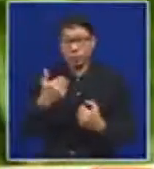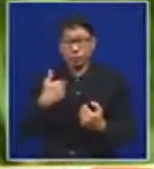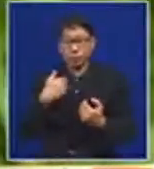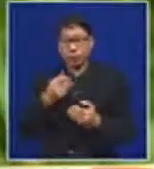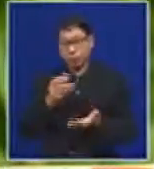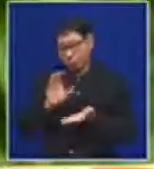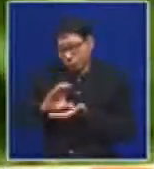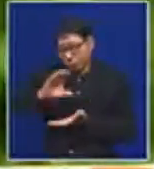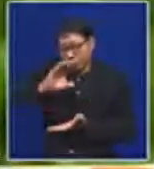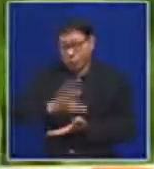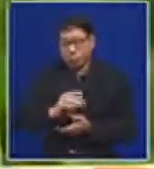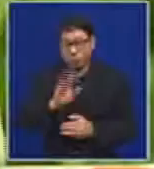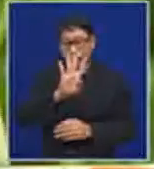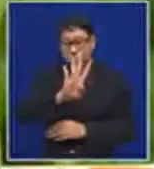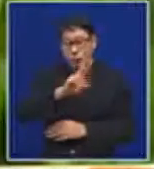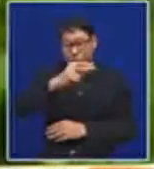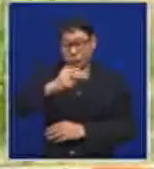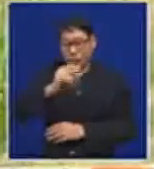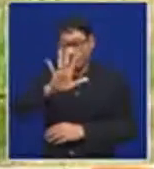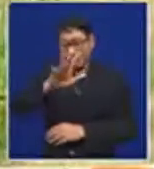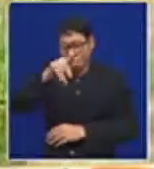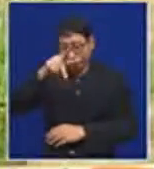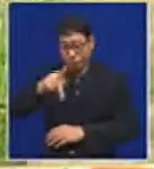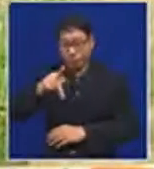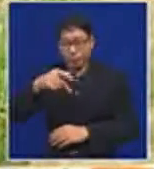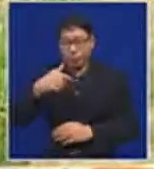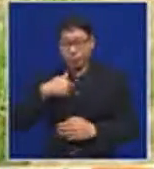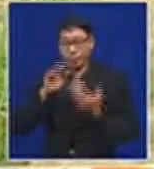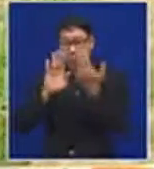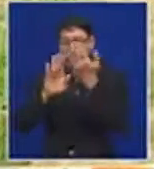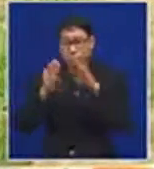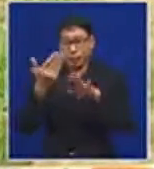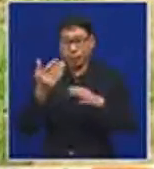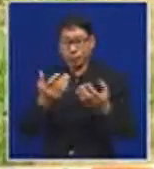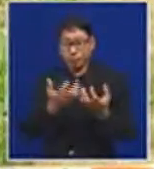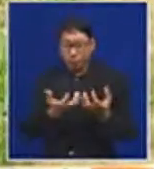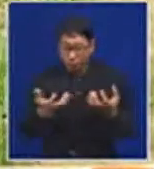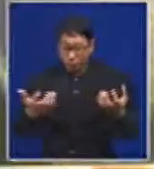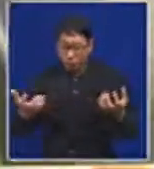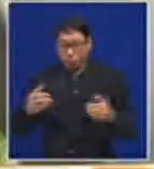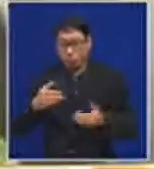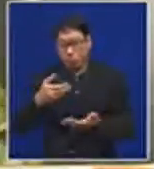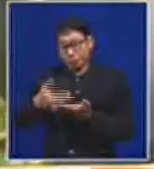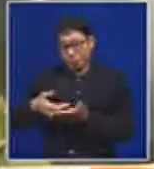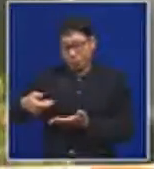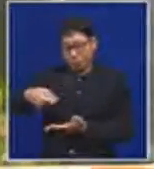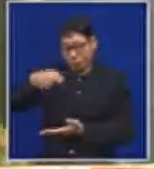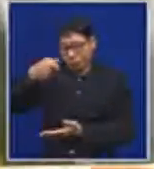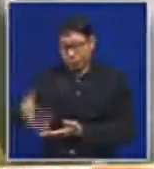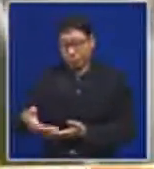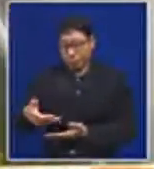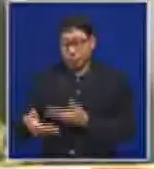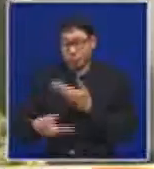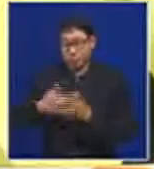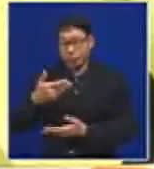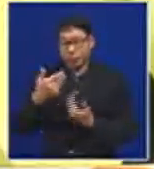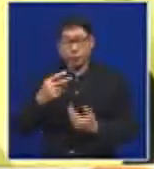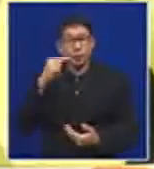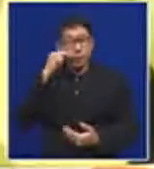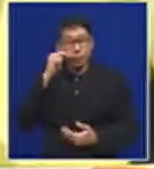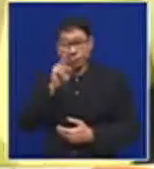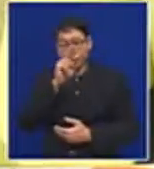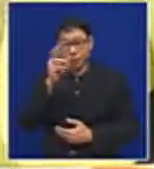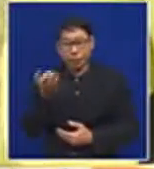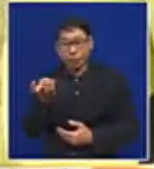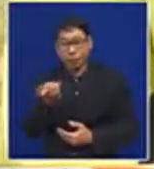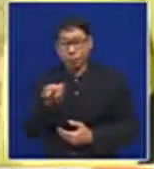ห์ลงทุนด้วยงบประมาณ 45,000 บาทแต่เมื่อเทียบกับคุณภาพของผลผลิตและรายได้ที่ตามมารวมถึงปริมาณน้ำที่ใช้น้อย